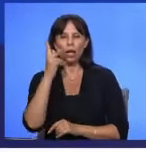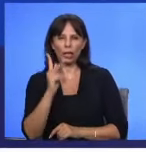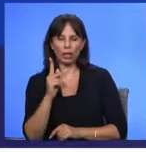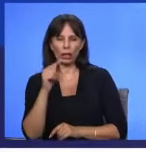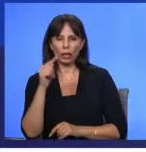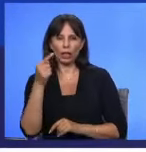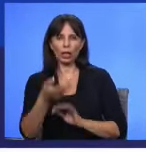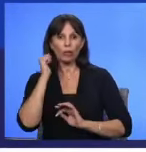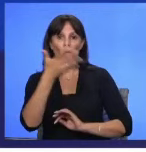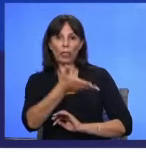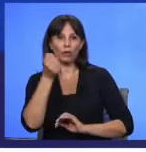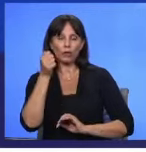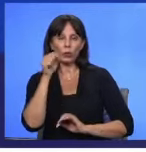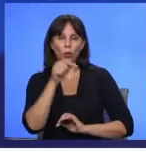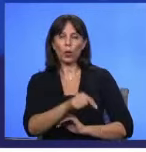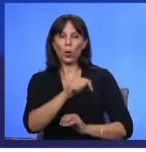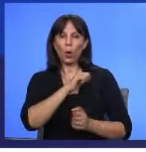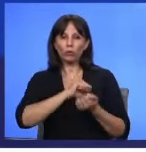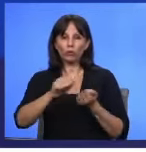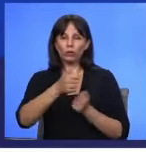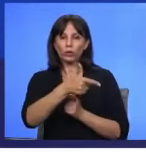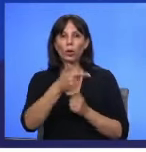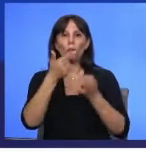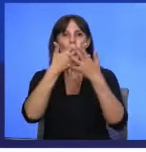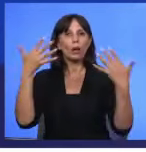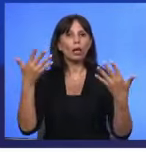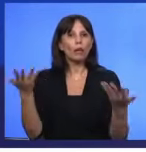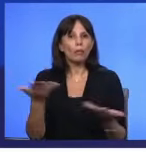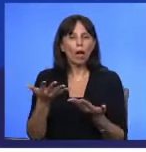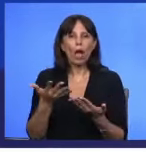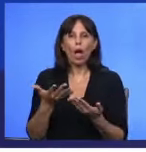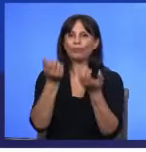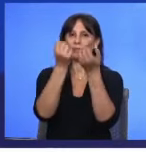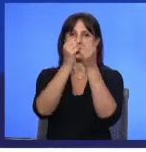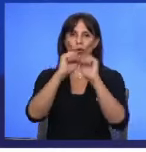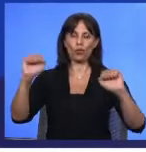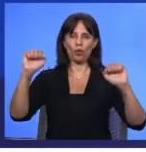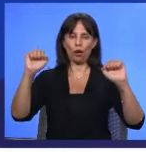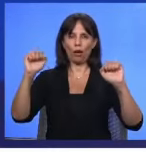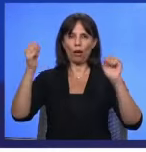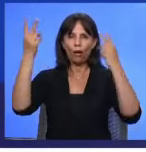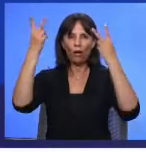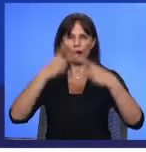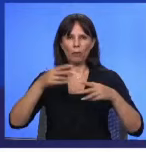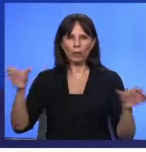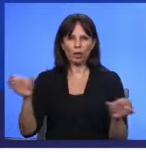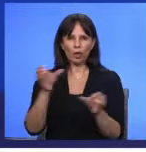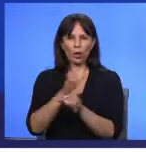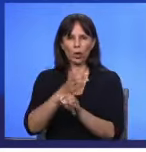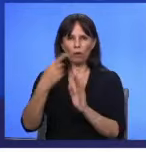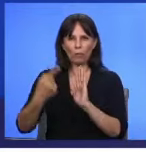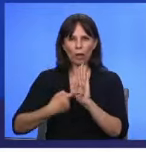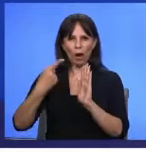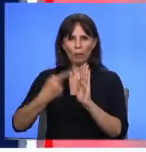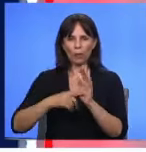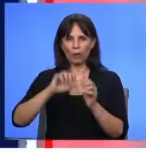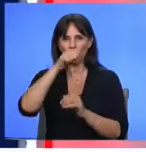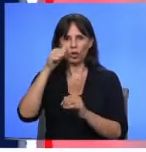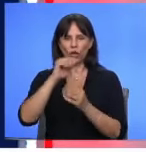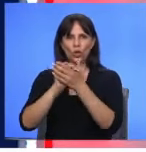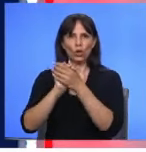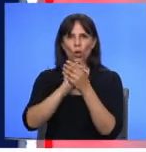הביטחון. מתברר שהוא היה אחד המחבלים ששוחררו בעסקת החטופים באחת הפעימות הראשונות. שלום כרמל דנגור. שלום